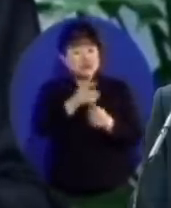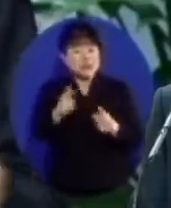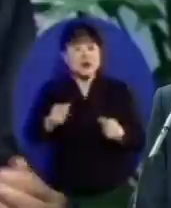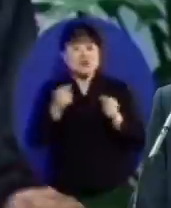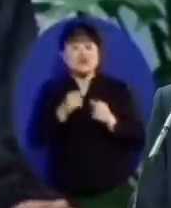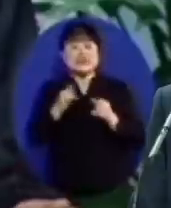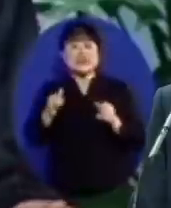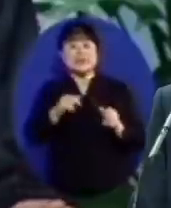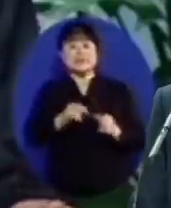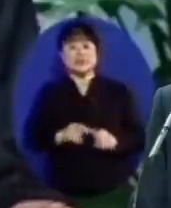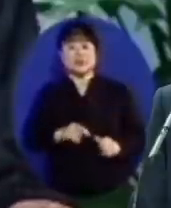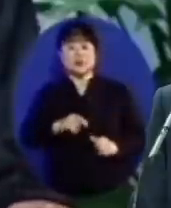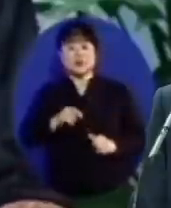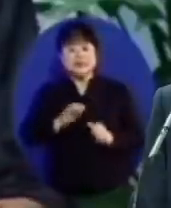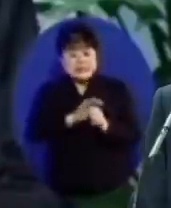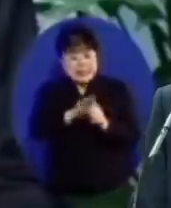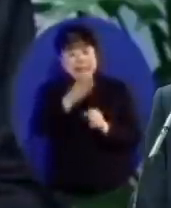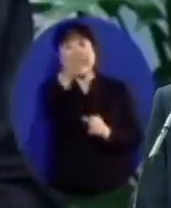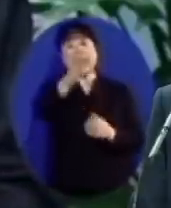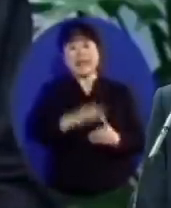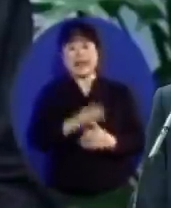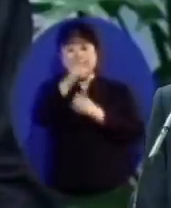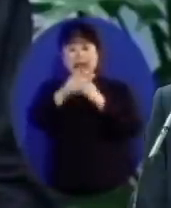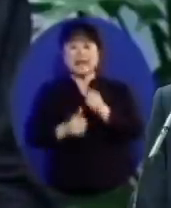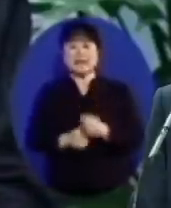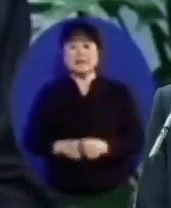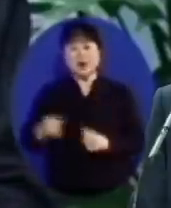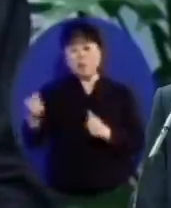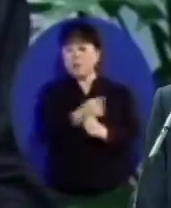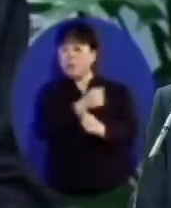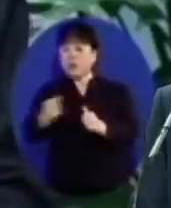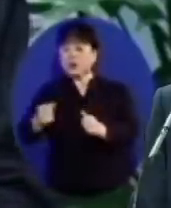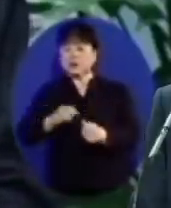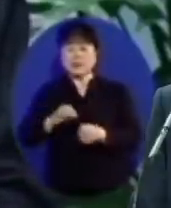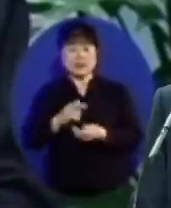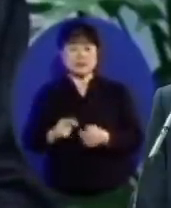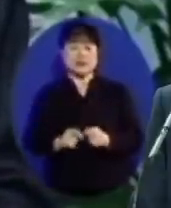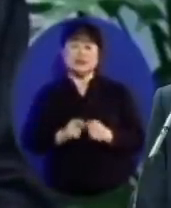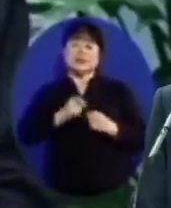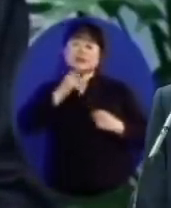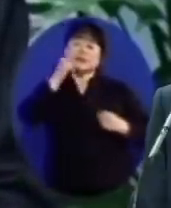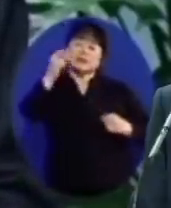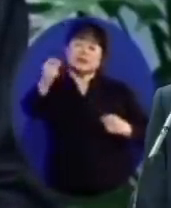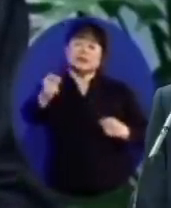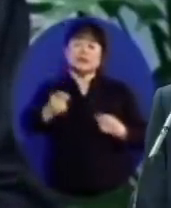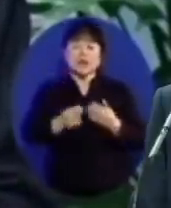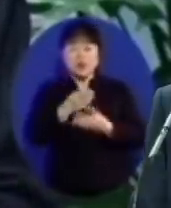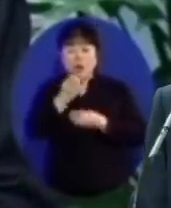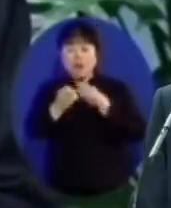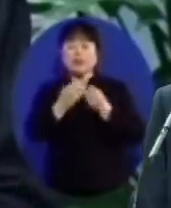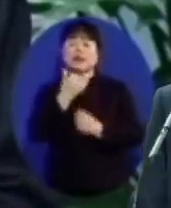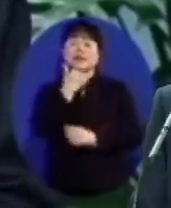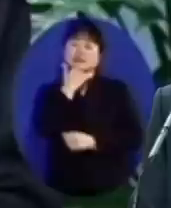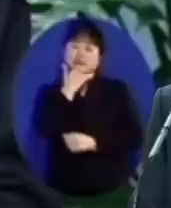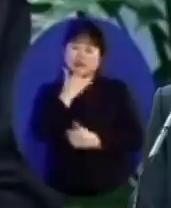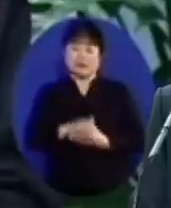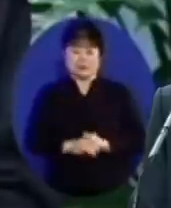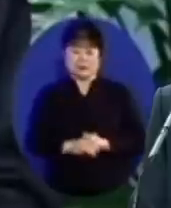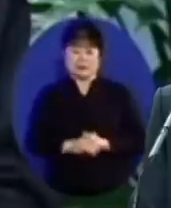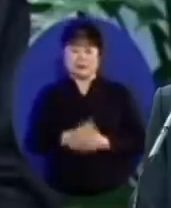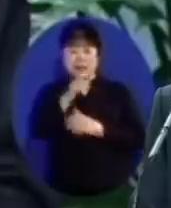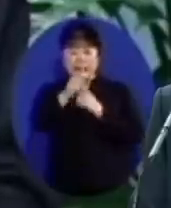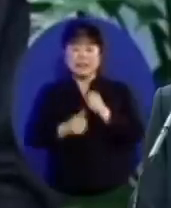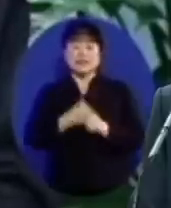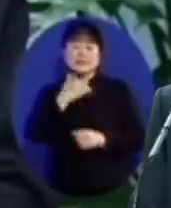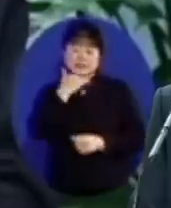북한 사람을 또 사랑하시는 것입니다. 하나님은 폭력을 사용하지 않으시고 길게 길게 회개하기를 기다리시는 것입니다.